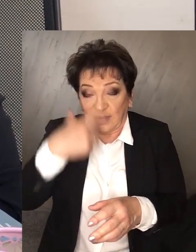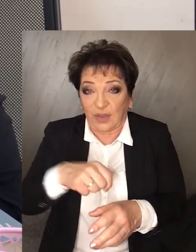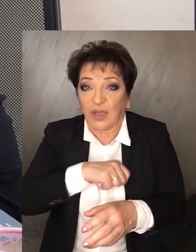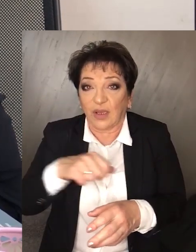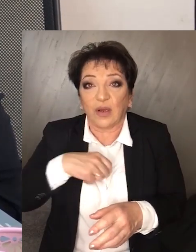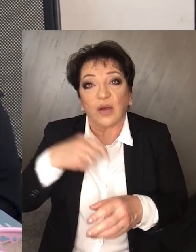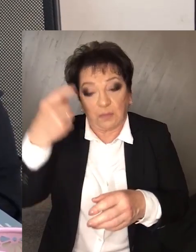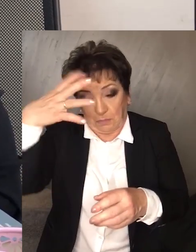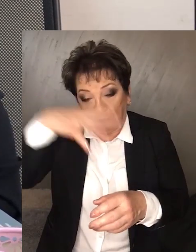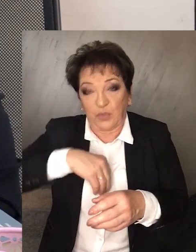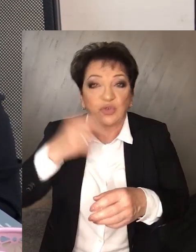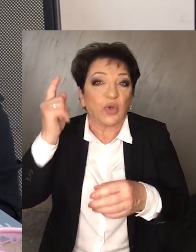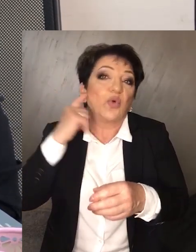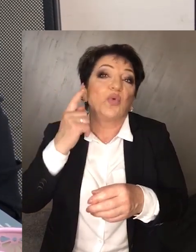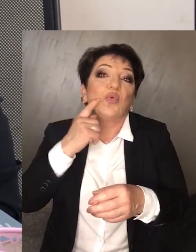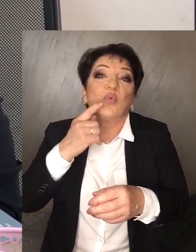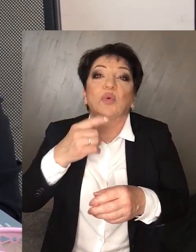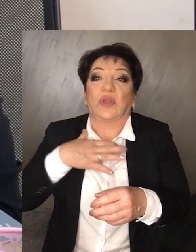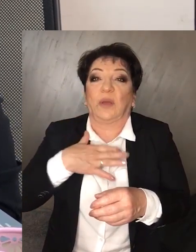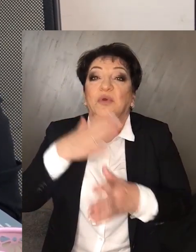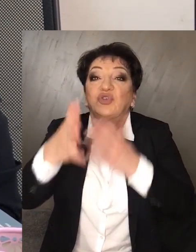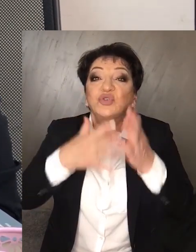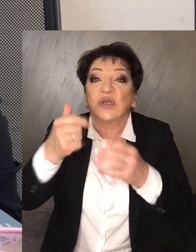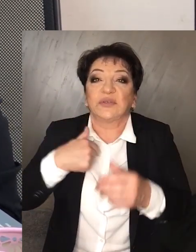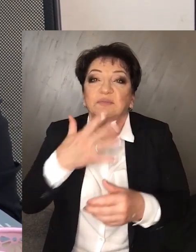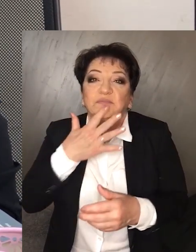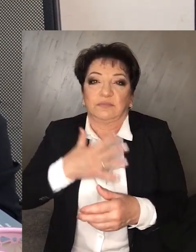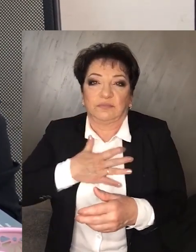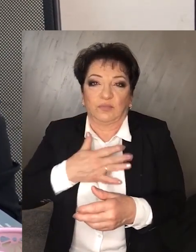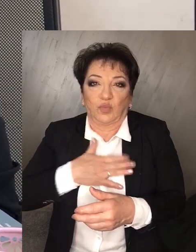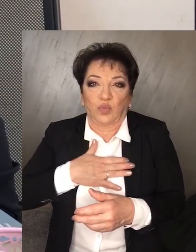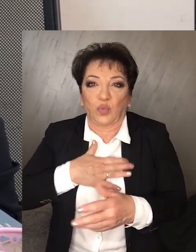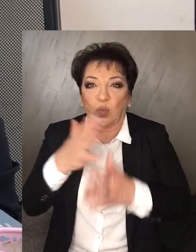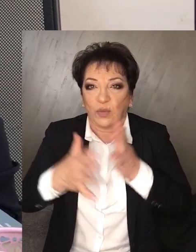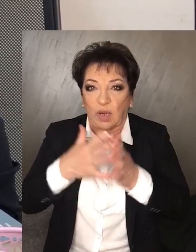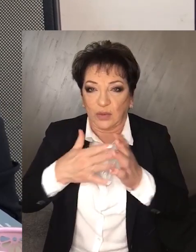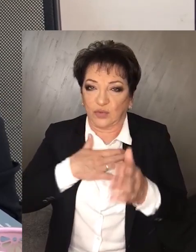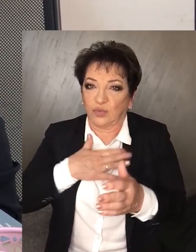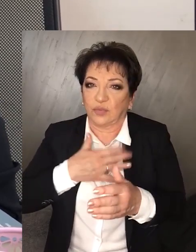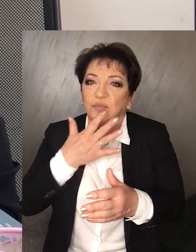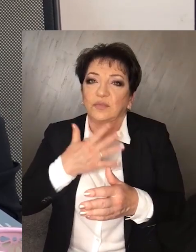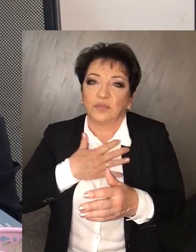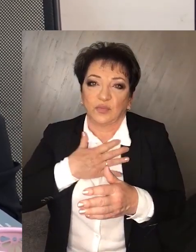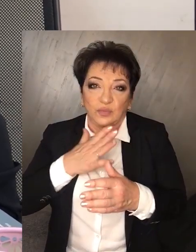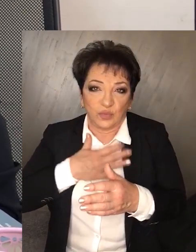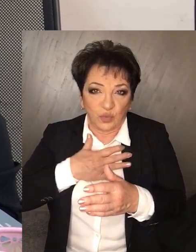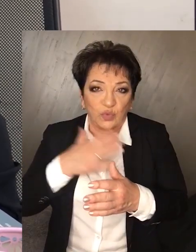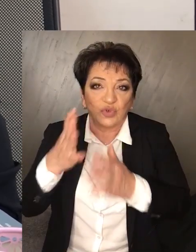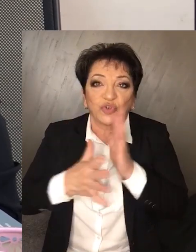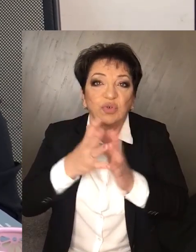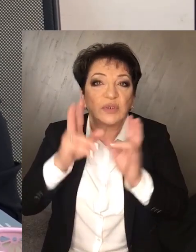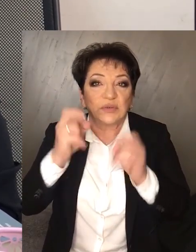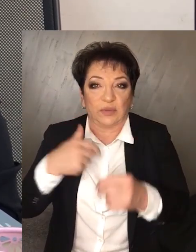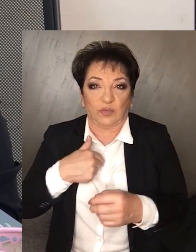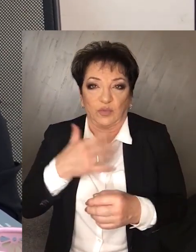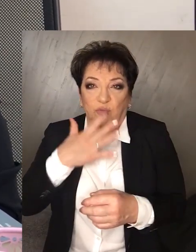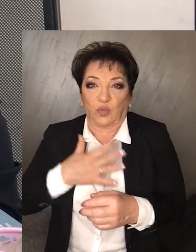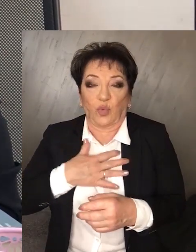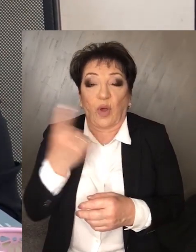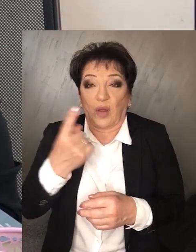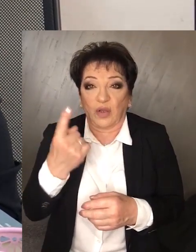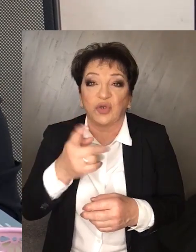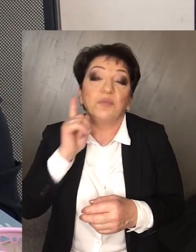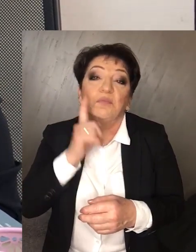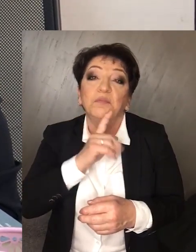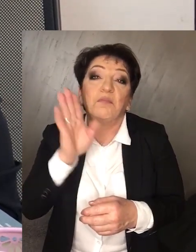ասելիքը ներկայացնի։ Ես իրենց մշակույթի կրողն եմ, իմ մայրենի լեզուն է ժեստերի լեզուն, ինչպես եւ իրենց մայրենի